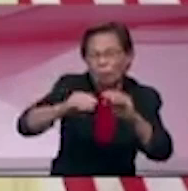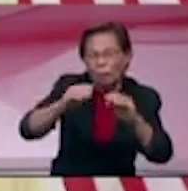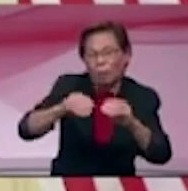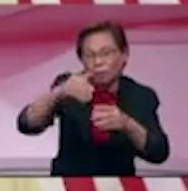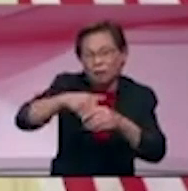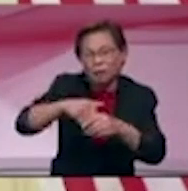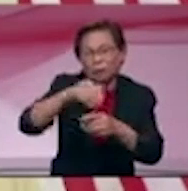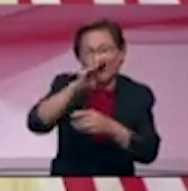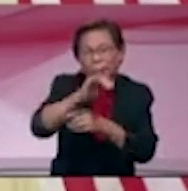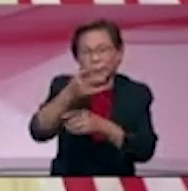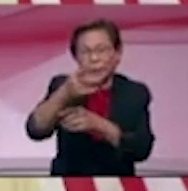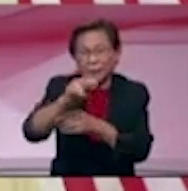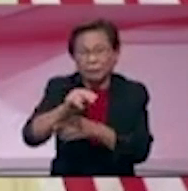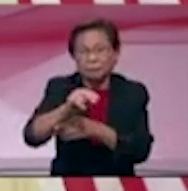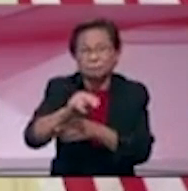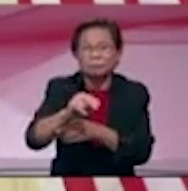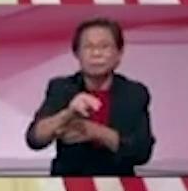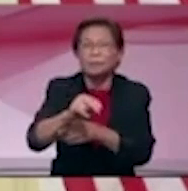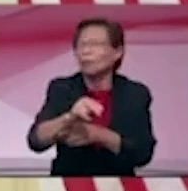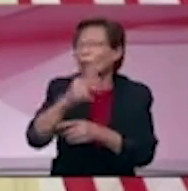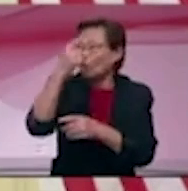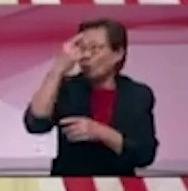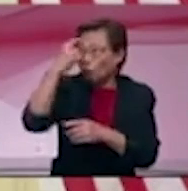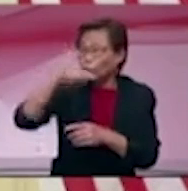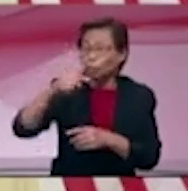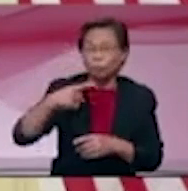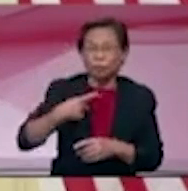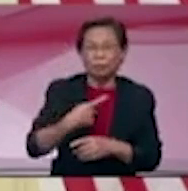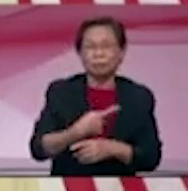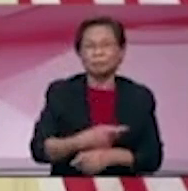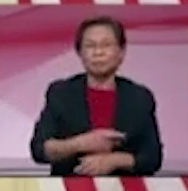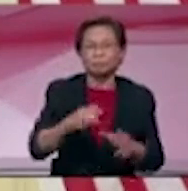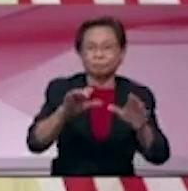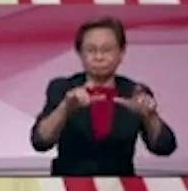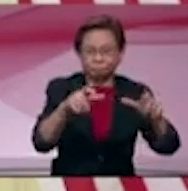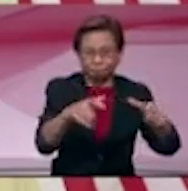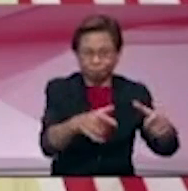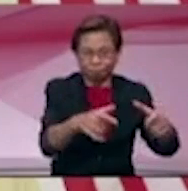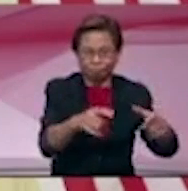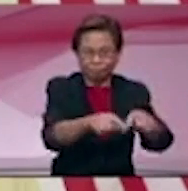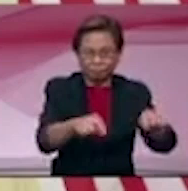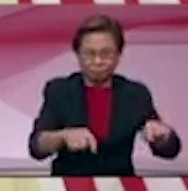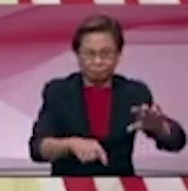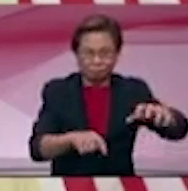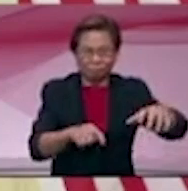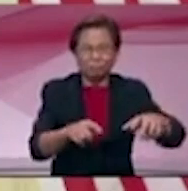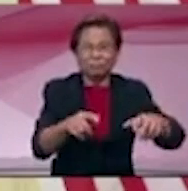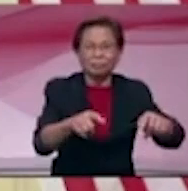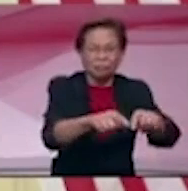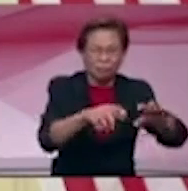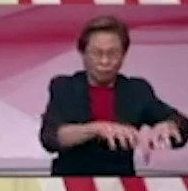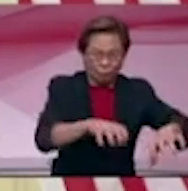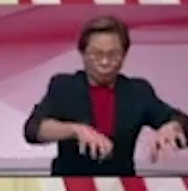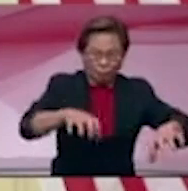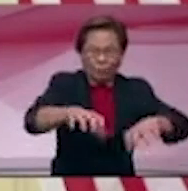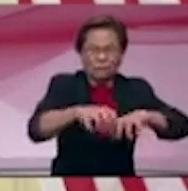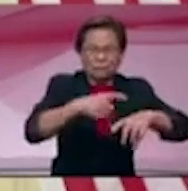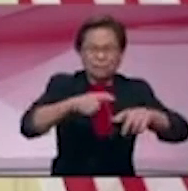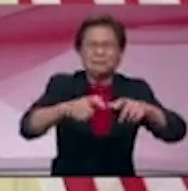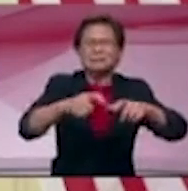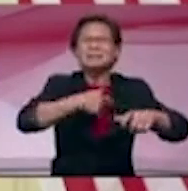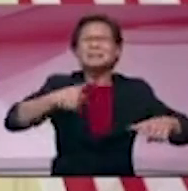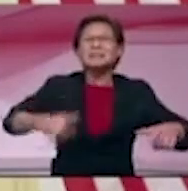di dalam MKN, supaya mungkin kita boleh kategorikan kawasan-kawasan di negara China. Sebab negara China ini